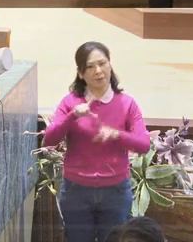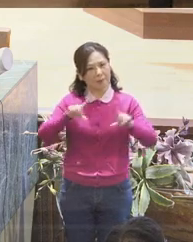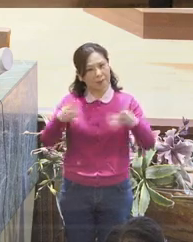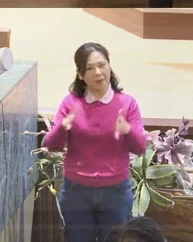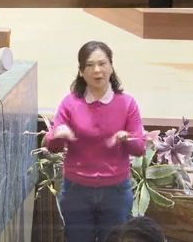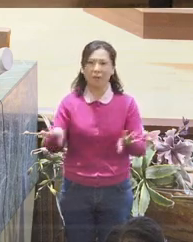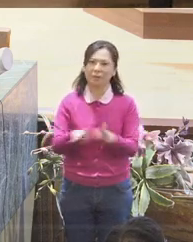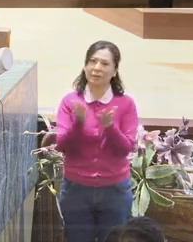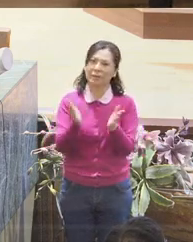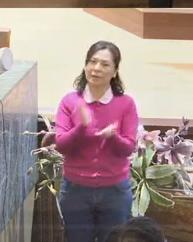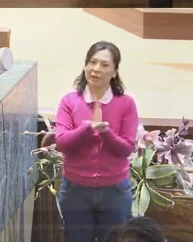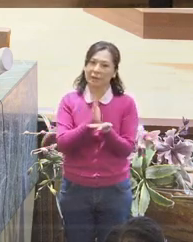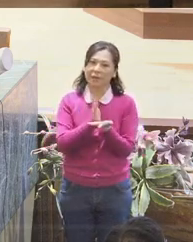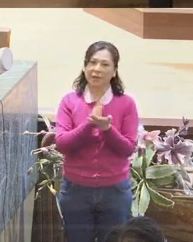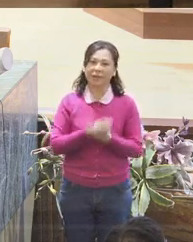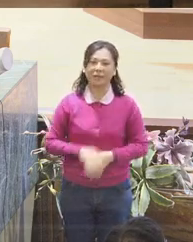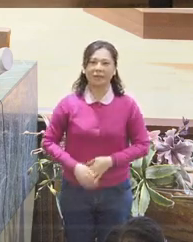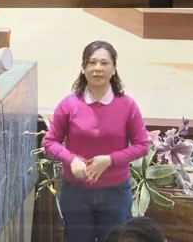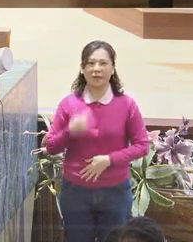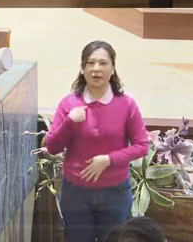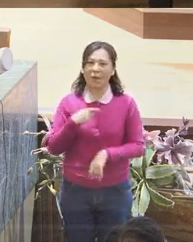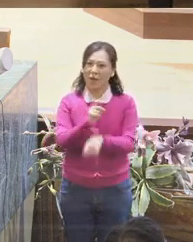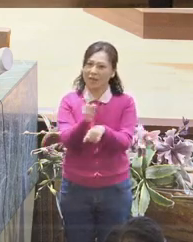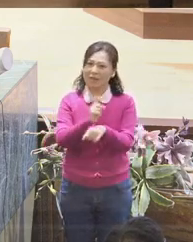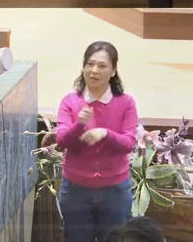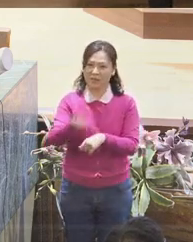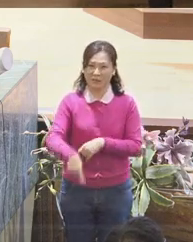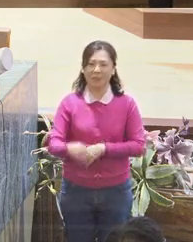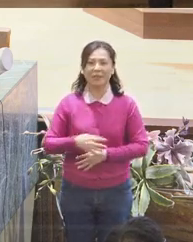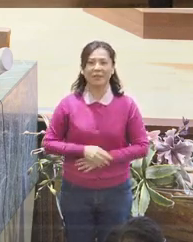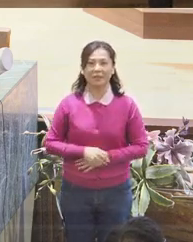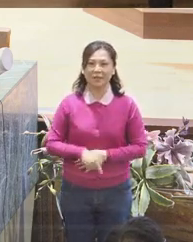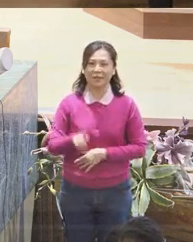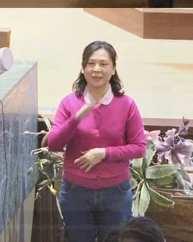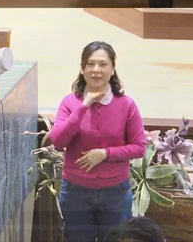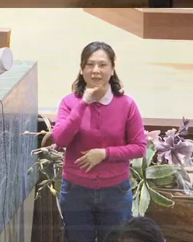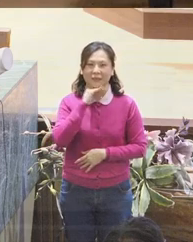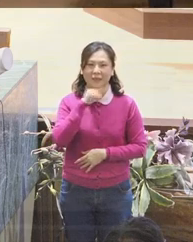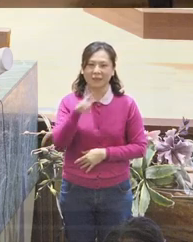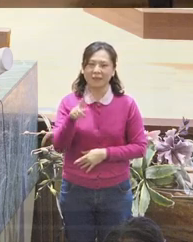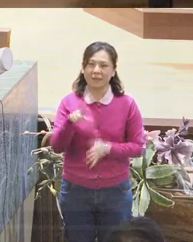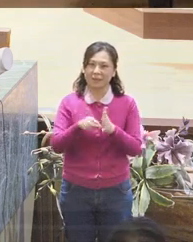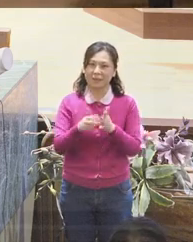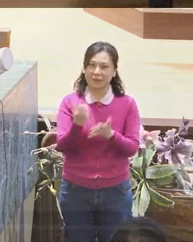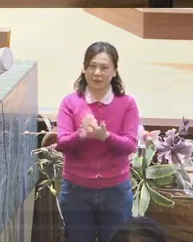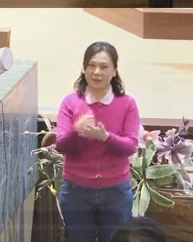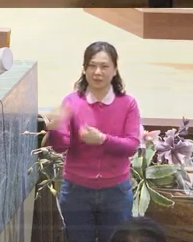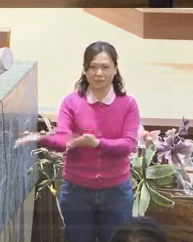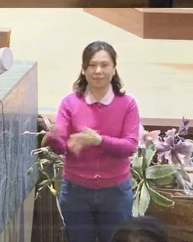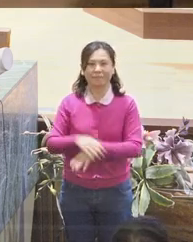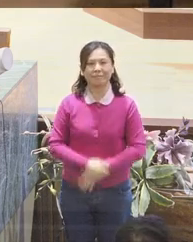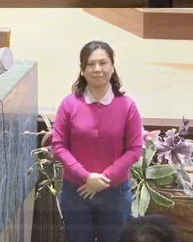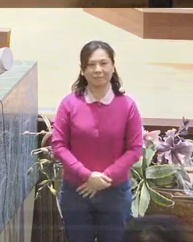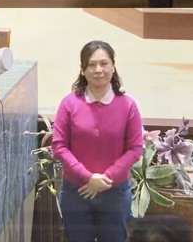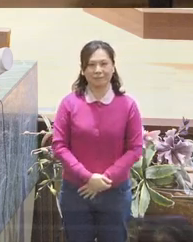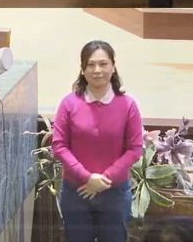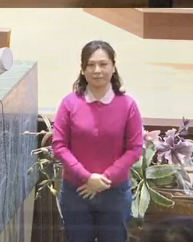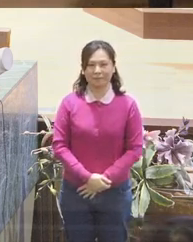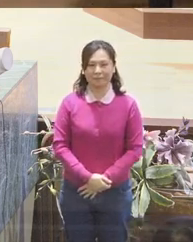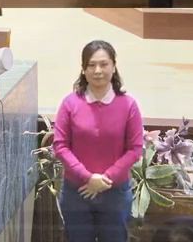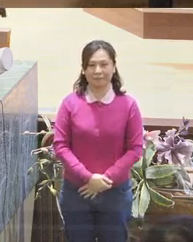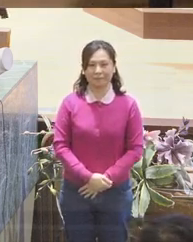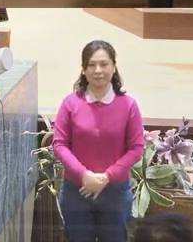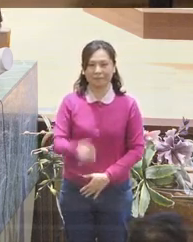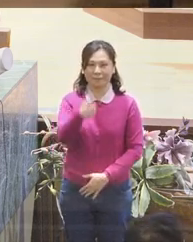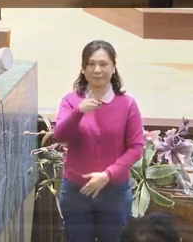场，我也有承诺说我不会用到十分钟，我会还一点时间过去，所以我们是不是就到下一位讲者。 好，那